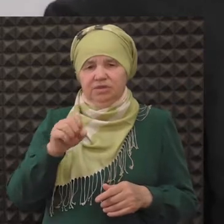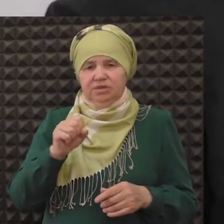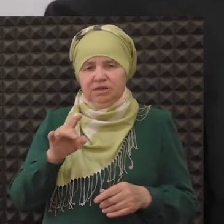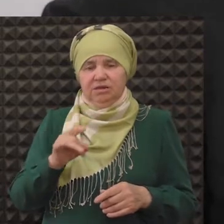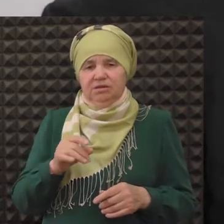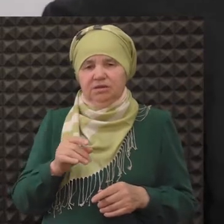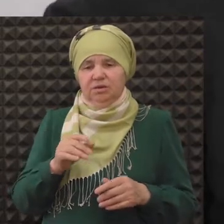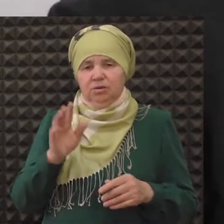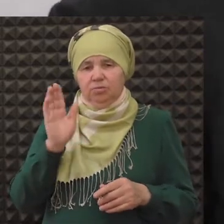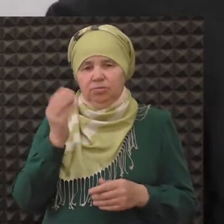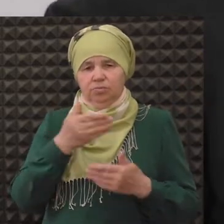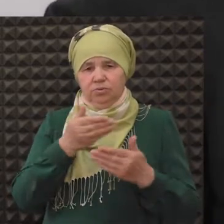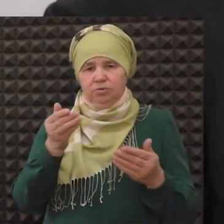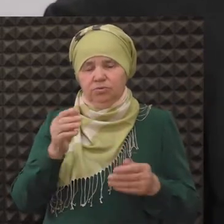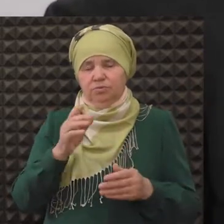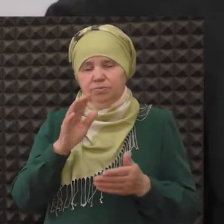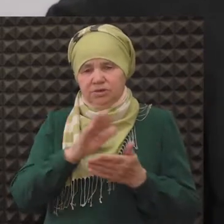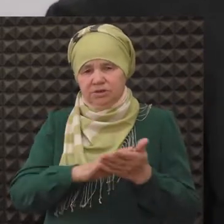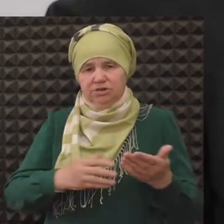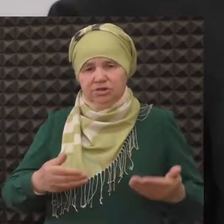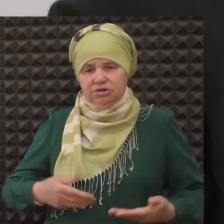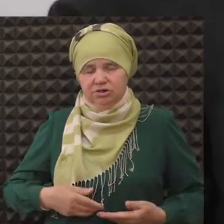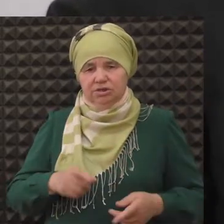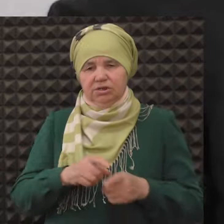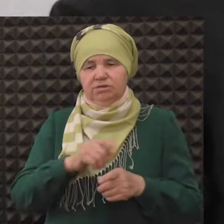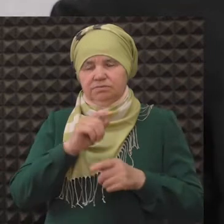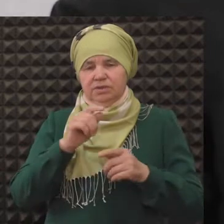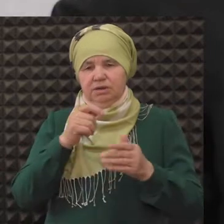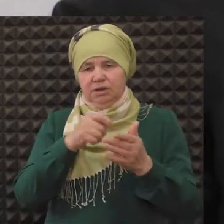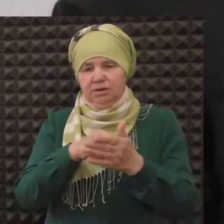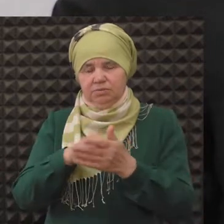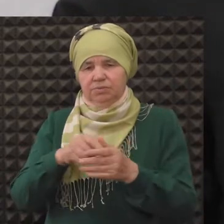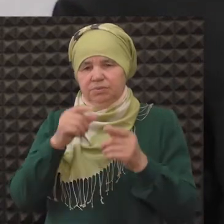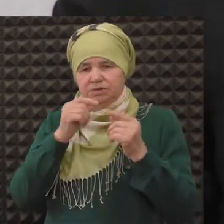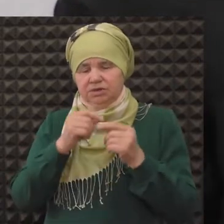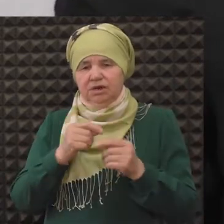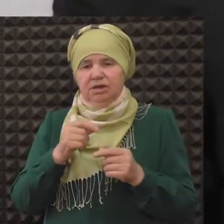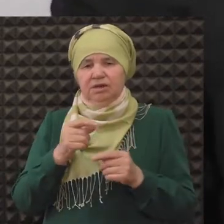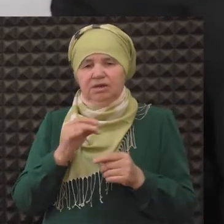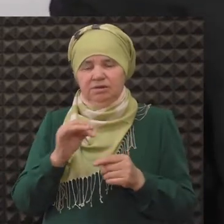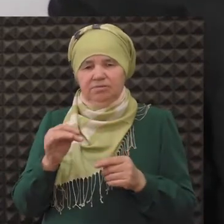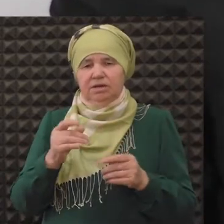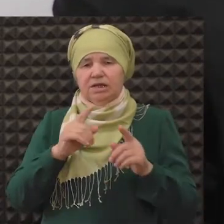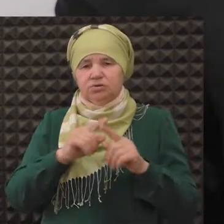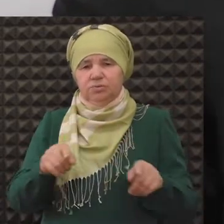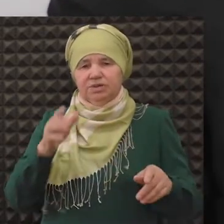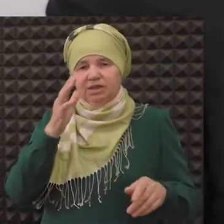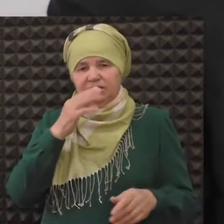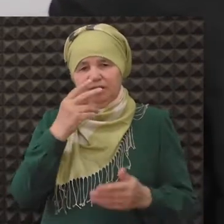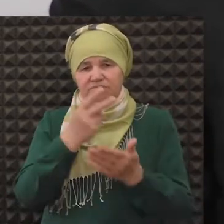то есть пусть люди дальше также продолжают жертвовать, также кормят постящихся, машалла, и особенно,